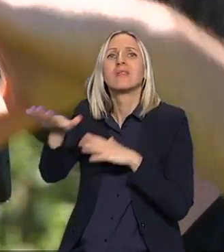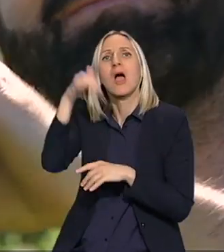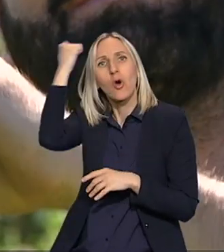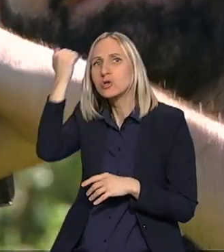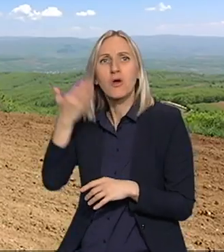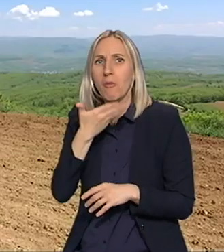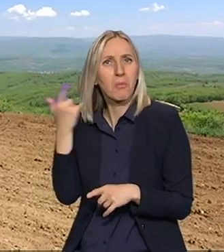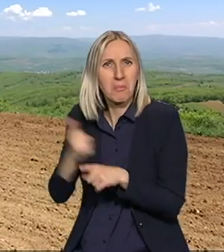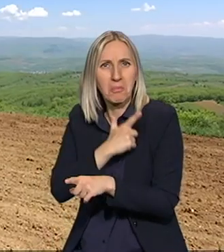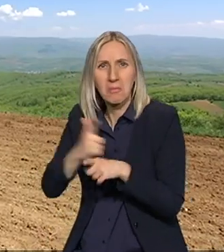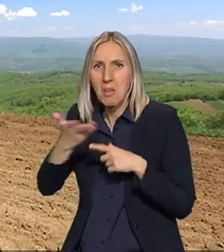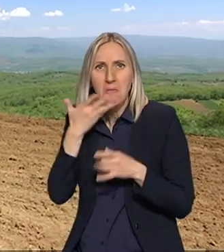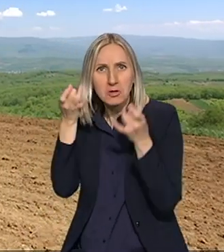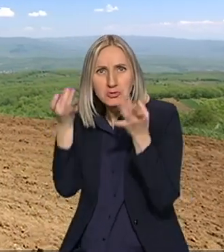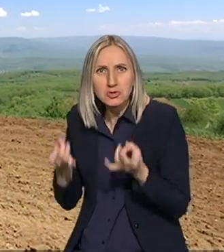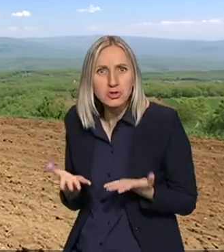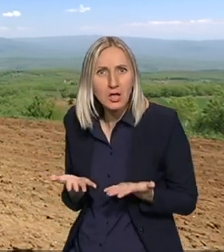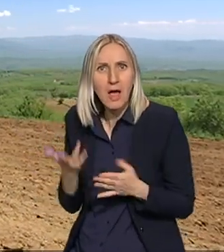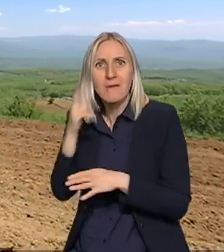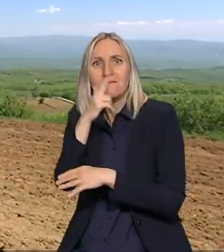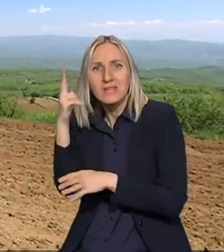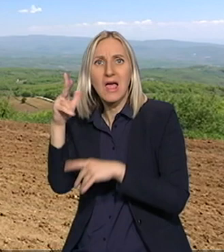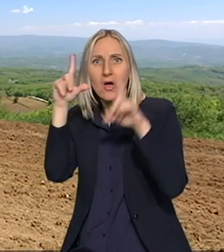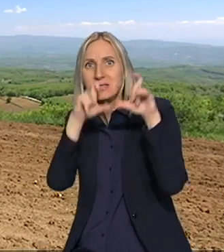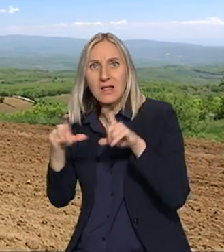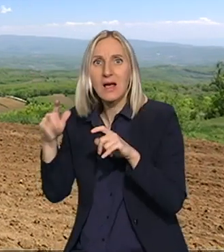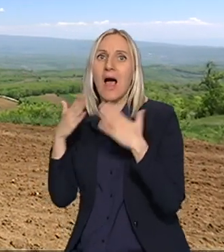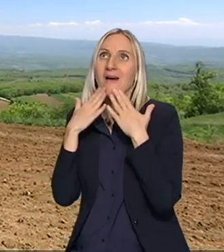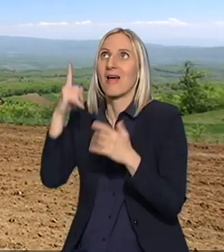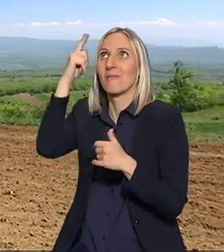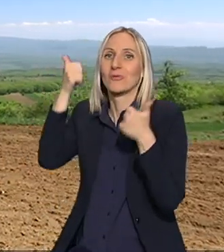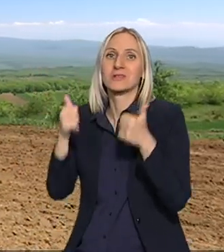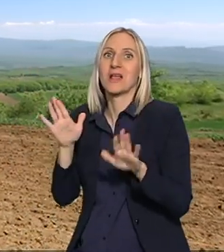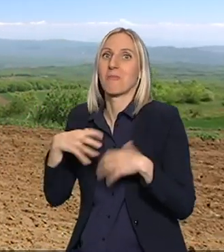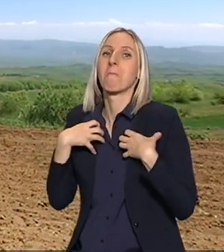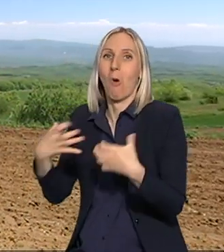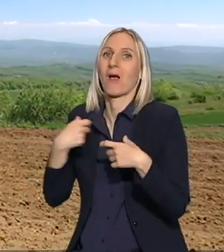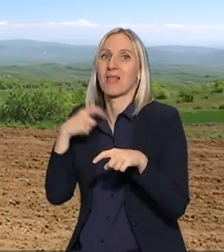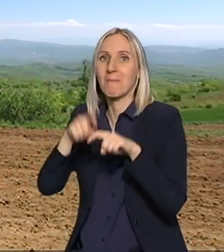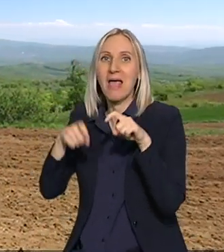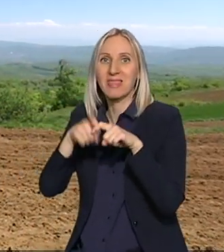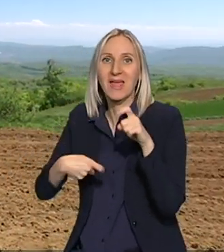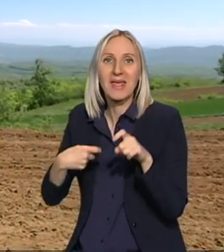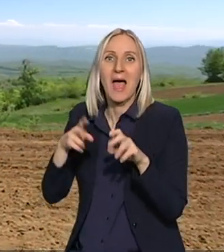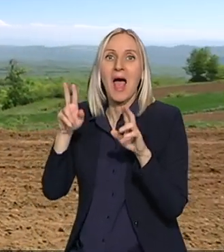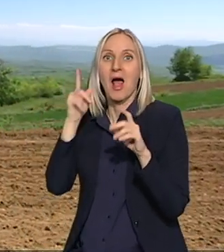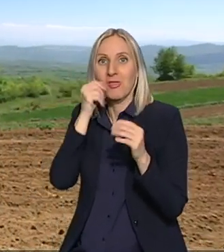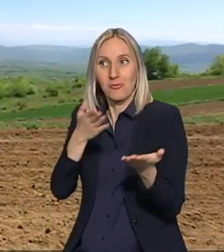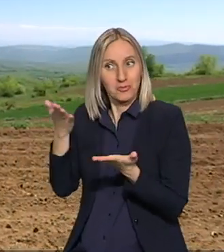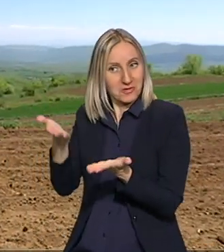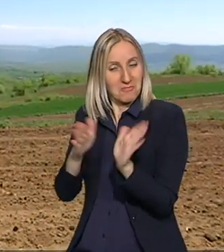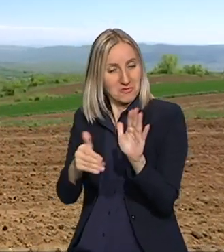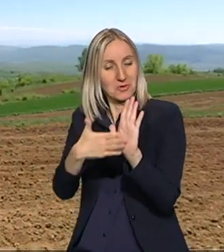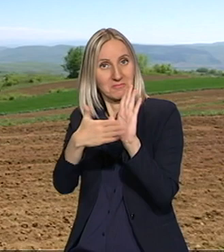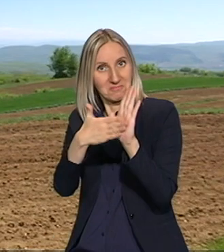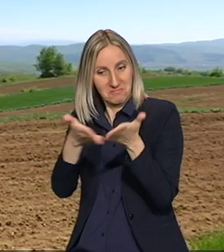nedostajao slike ili video ili do sada, ali hvala Bogu sada imamo dobar materijal, imamo što da kažemo ljudima, da i kod nas ovde